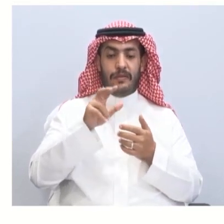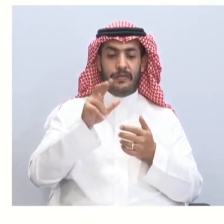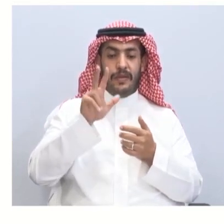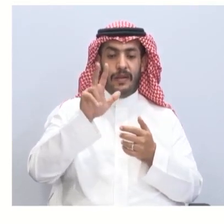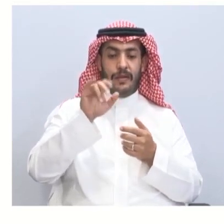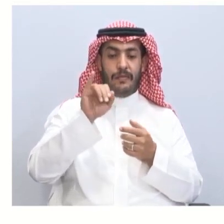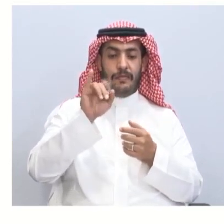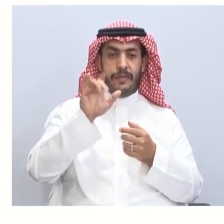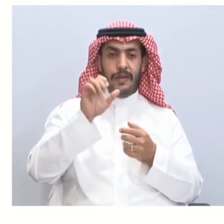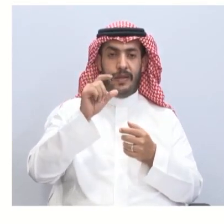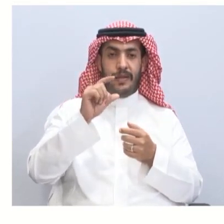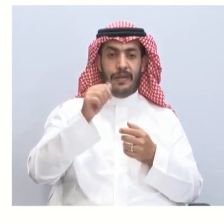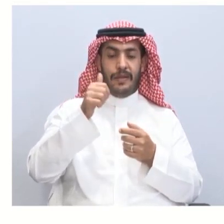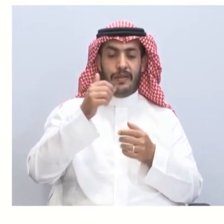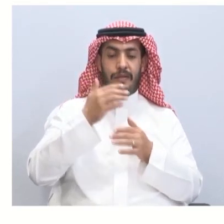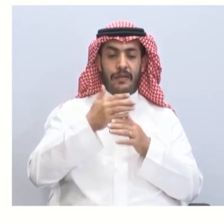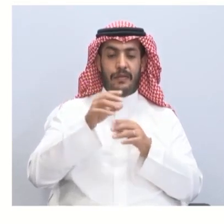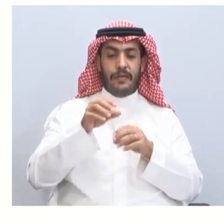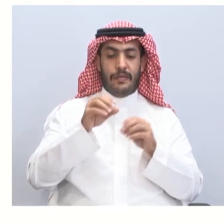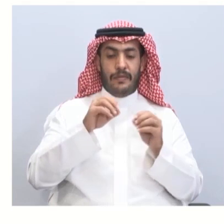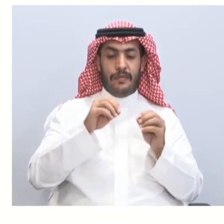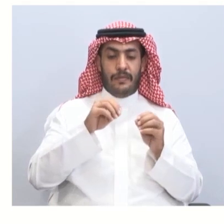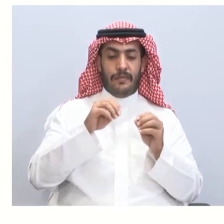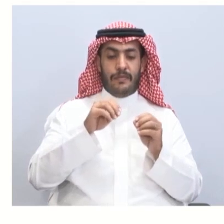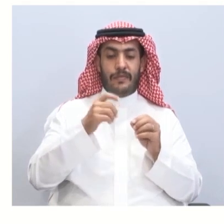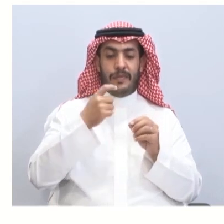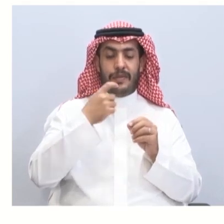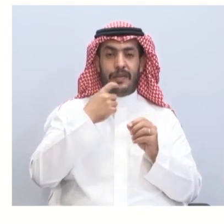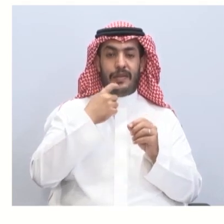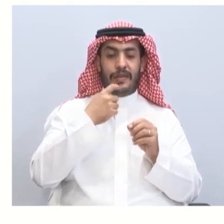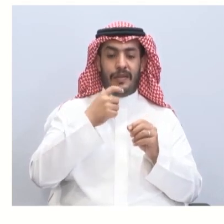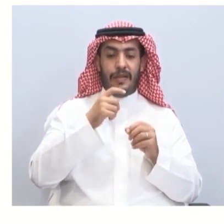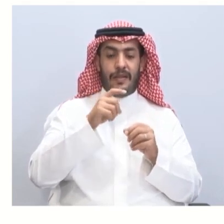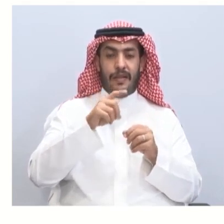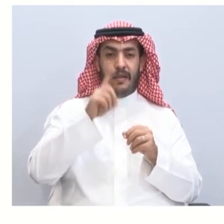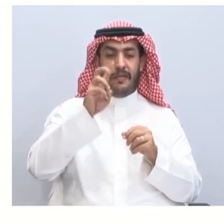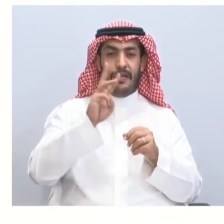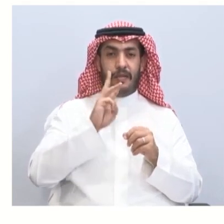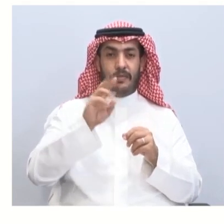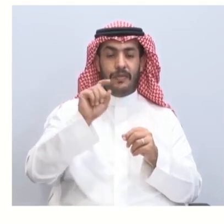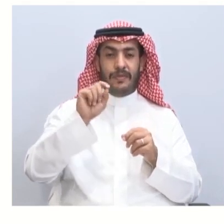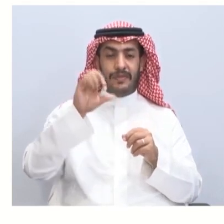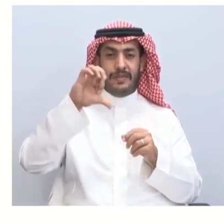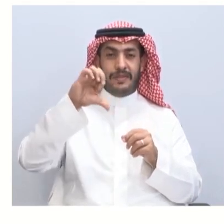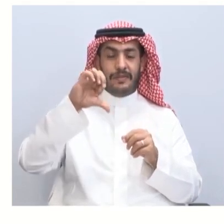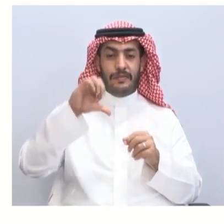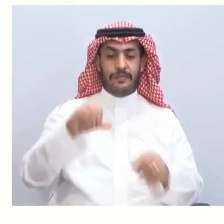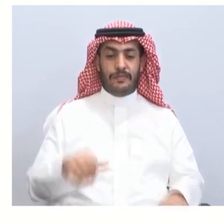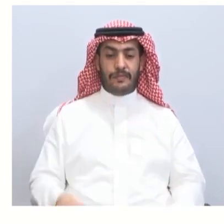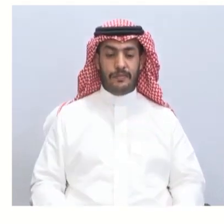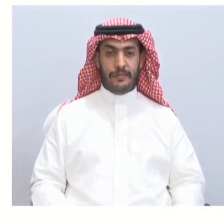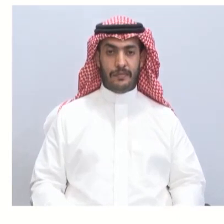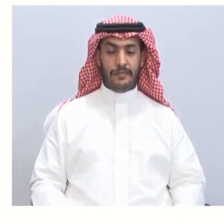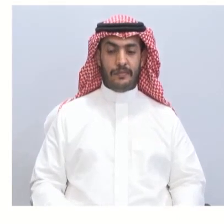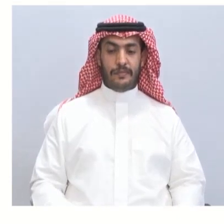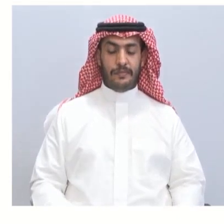المليدا حتى جاءت سنه 1000 و 309